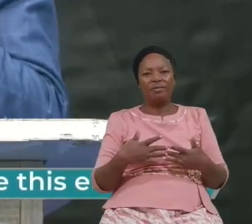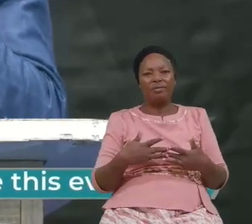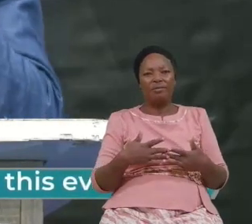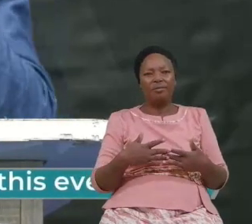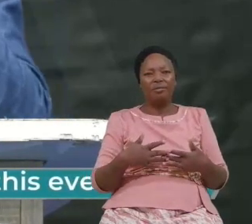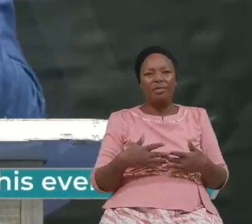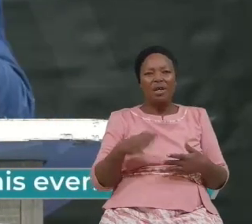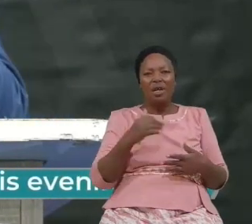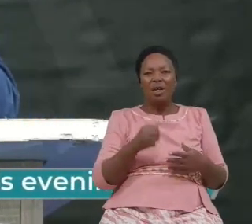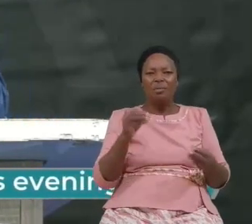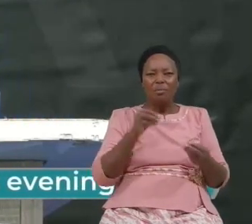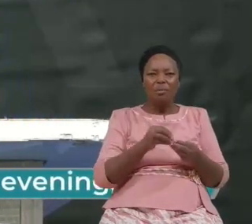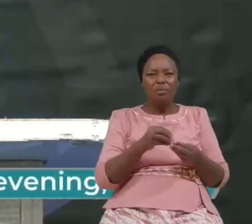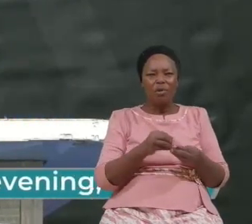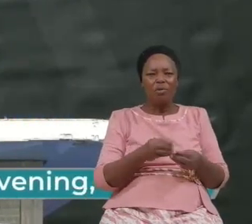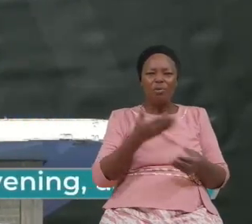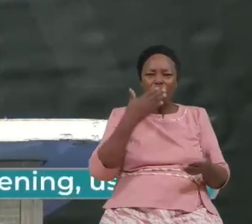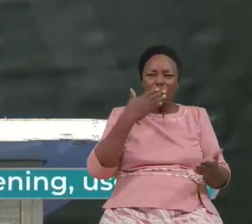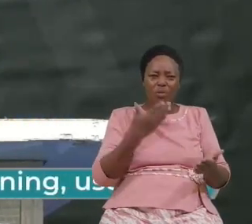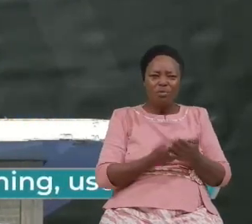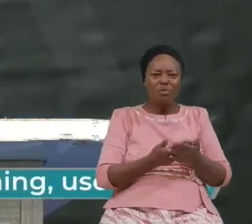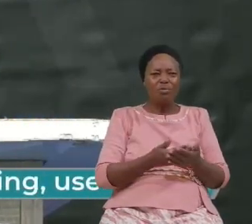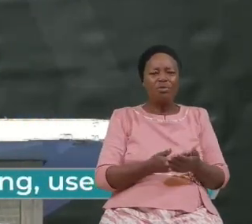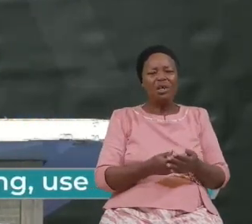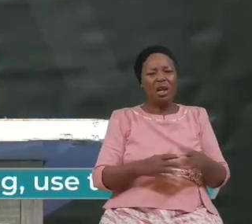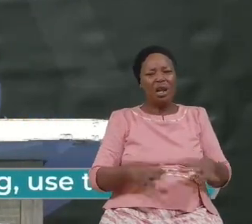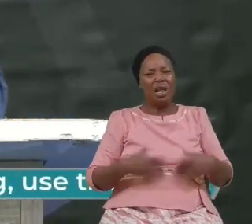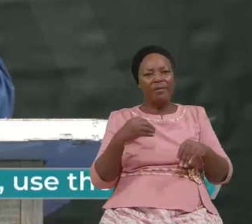plus riche dans le Seigneur Jésus-Christ